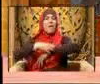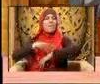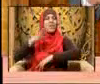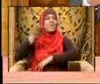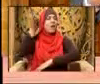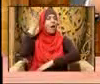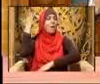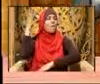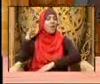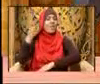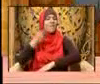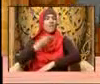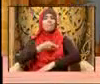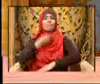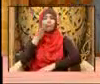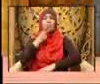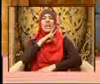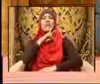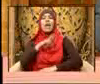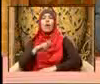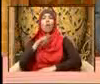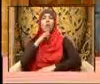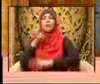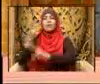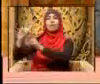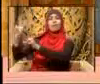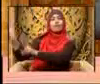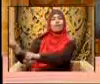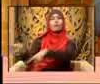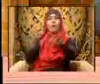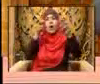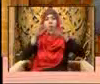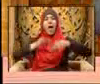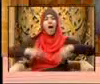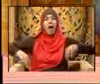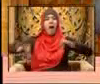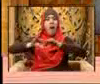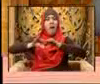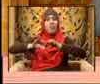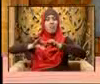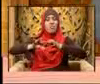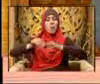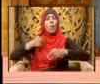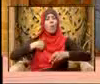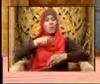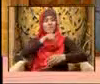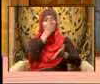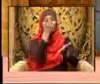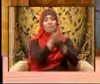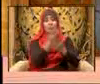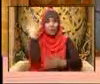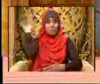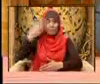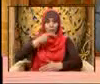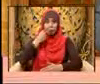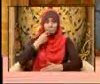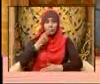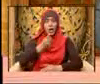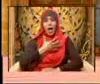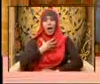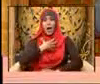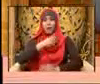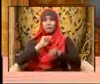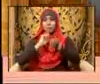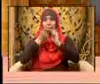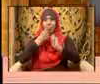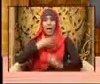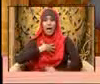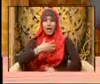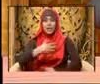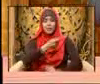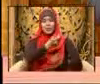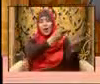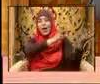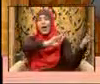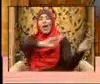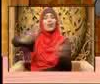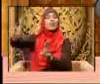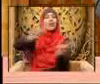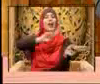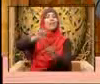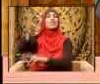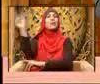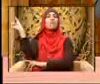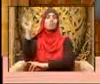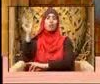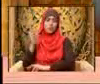قينقاع ويهود المدينة بصورة عامة الذين أخذوا أراضي هؤلاء المسلمين، على أنه هك إذا